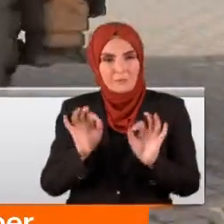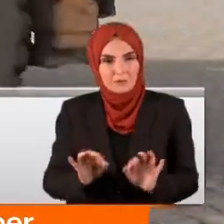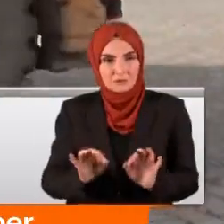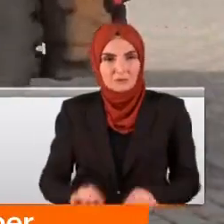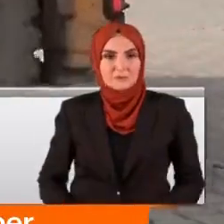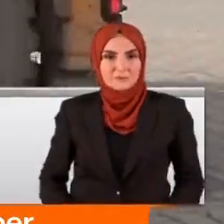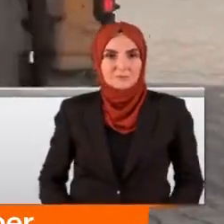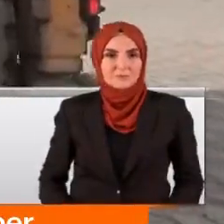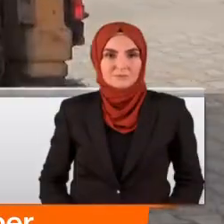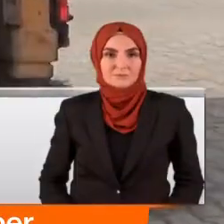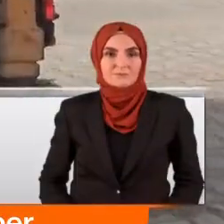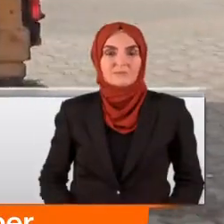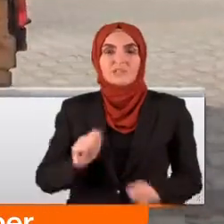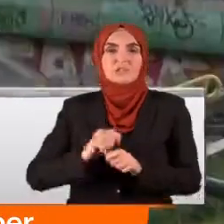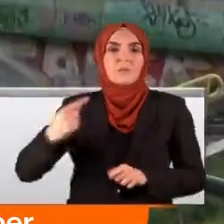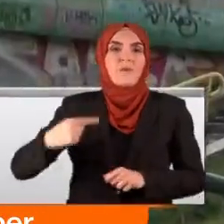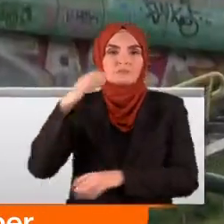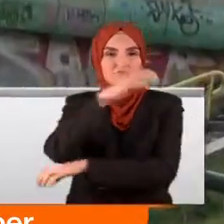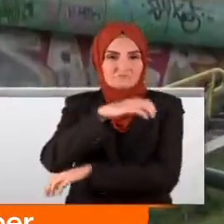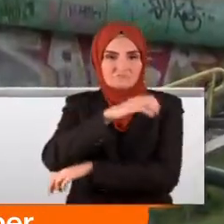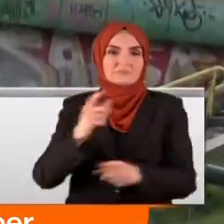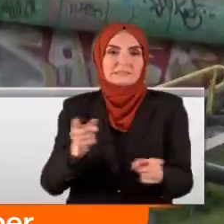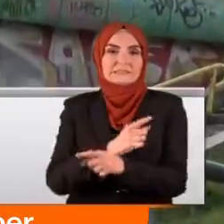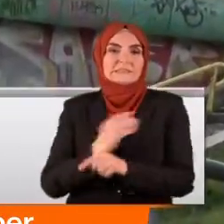İş makineleri geldi, yıkım başladı.